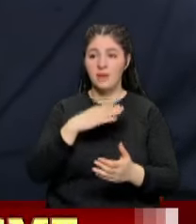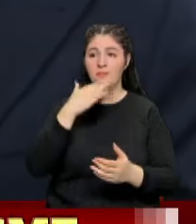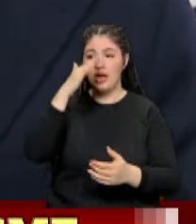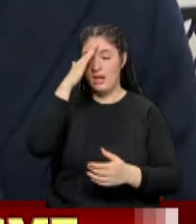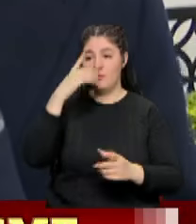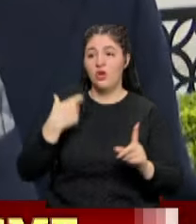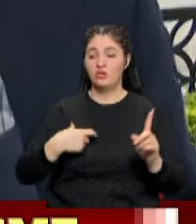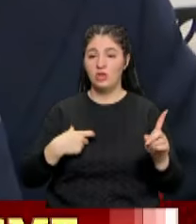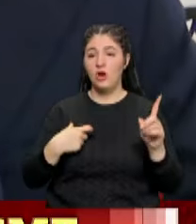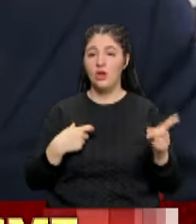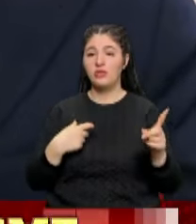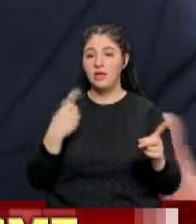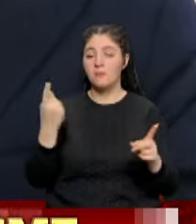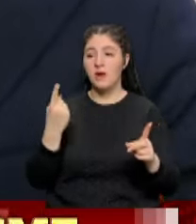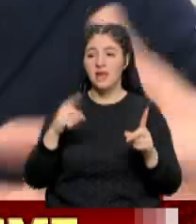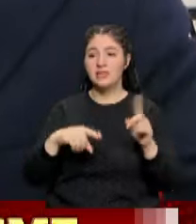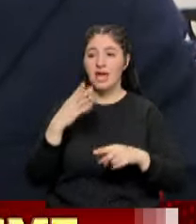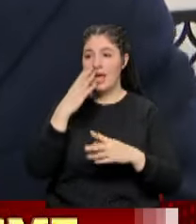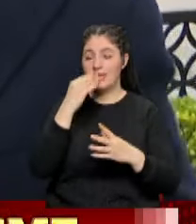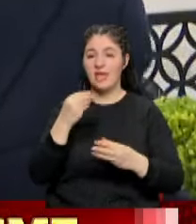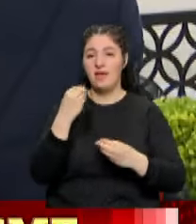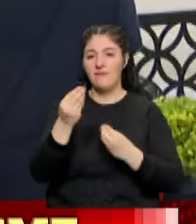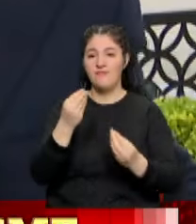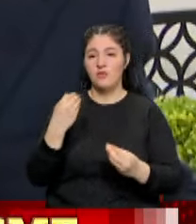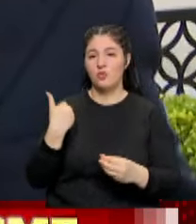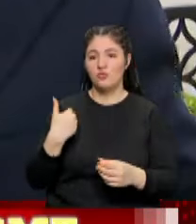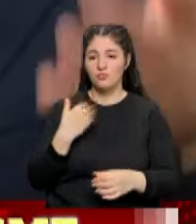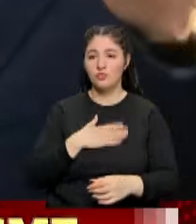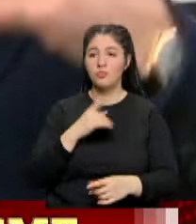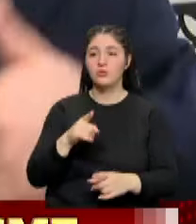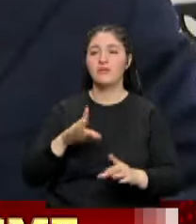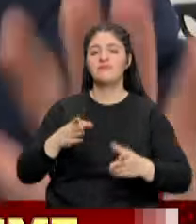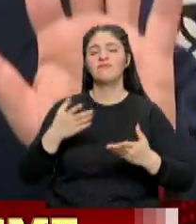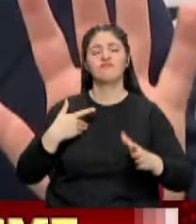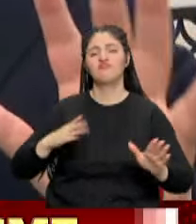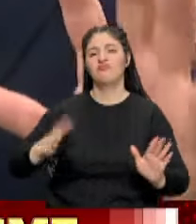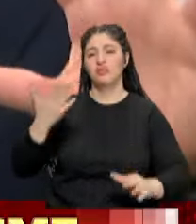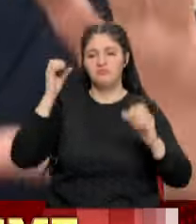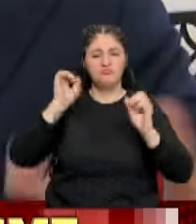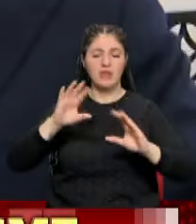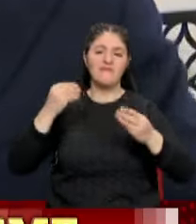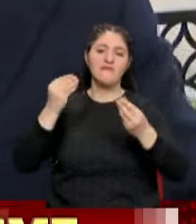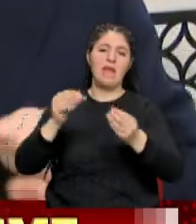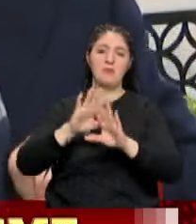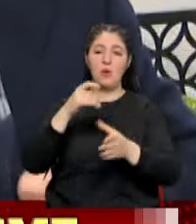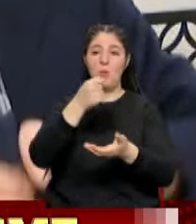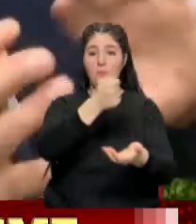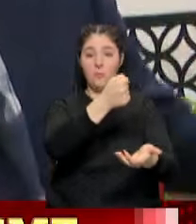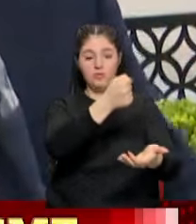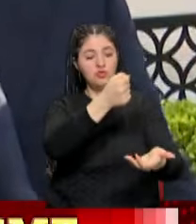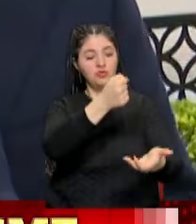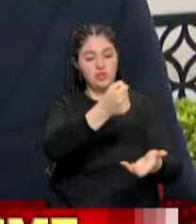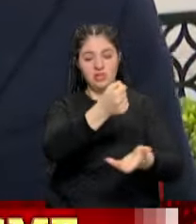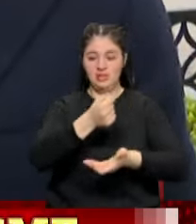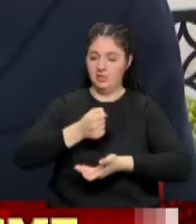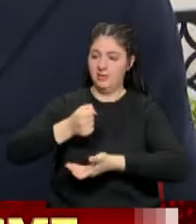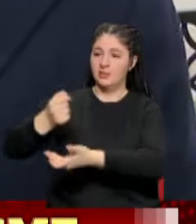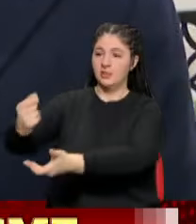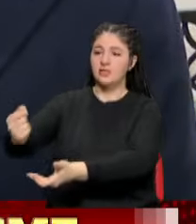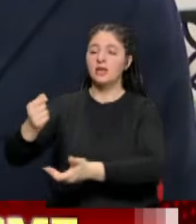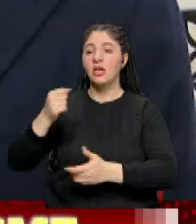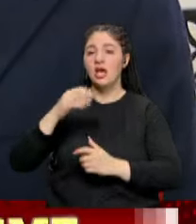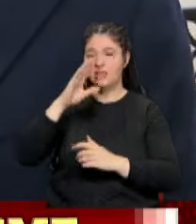Bayramlarda özellikle onlara bir takım hediyeleri var kurumumuzun. Bunlardan fedakarlık yaparak o bütçeyi buna ayırarak